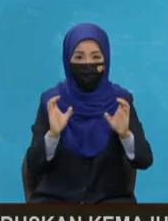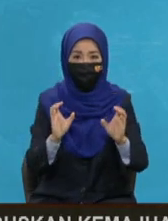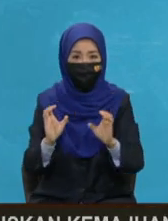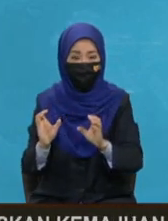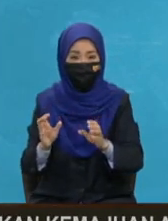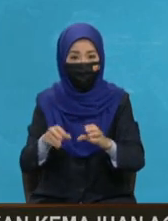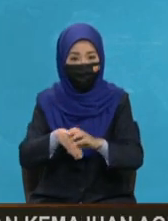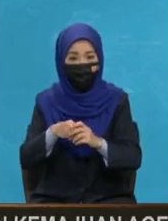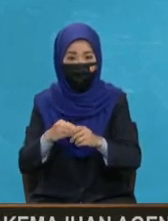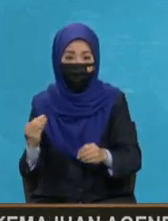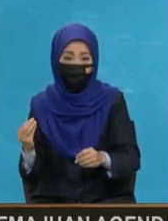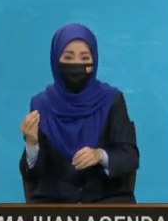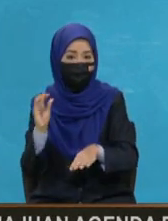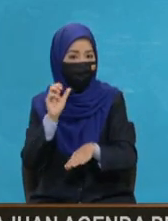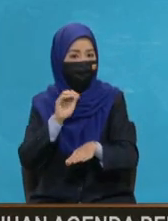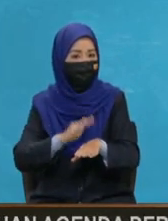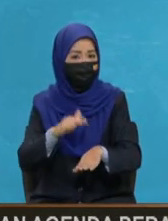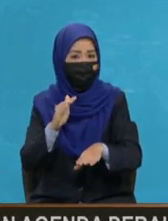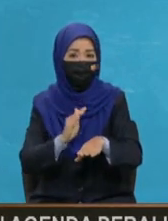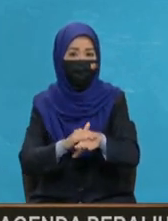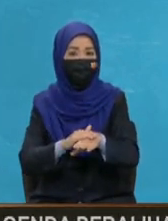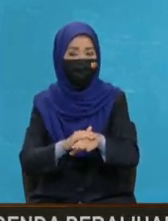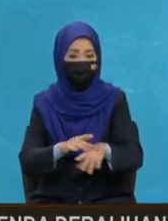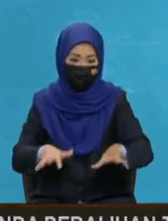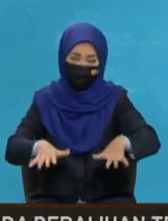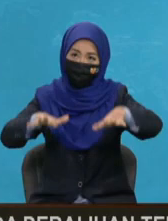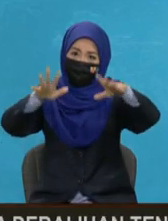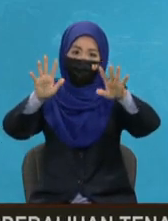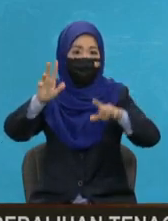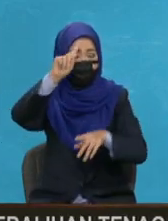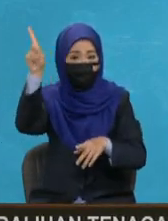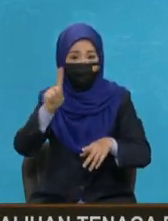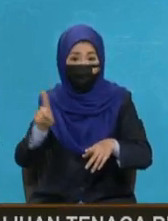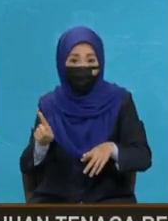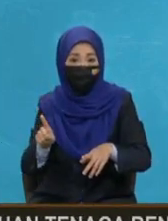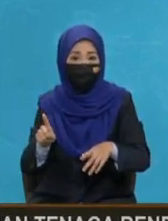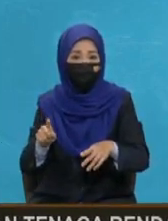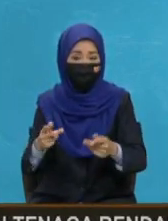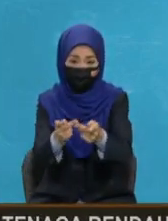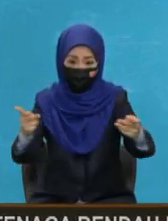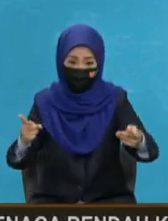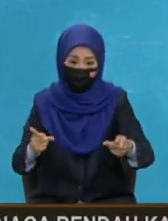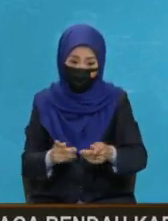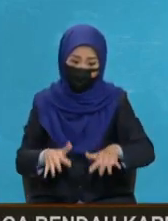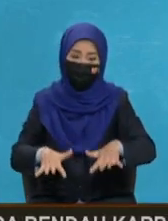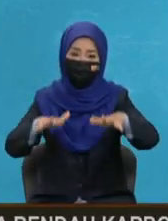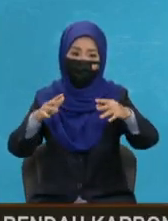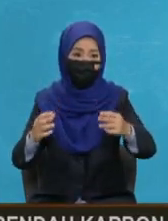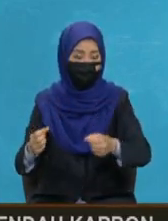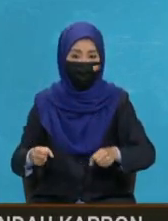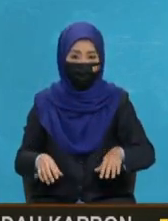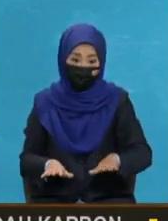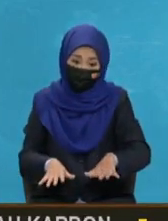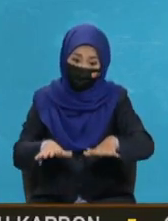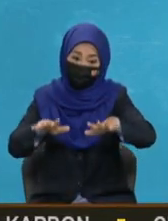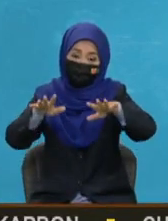telah mengeluarkan Amara no risiko banjir kilat di kawasan rendah dan mudah banjir terutama jika bertembung dengan air